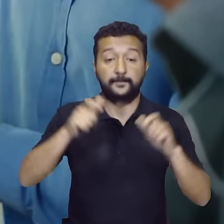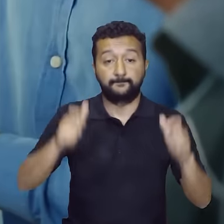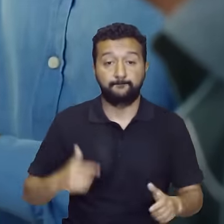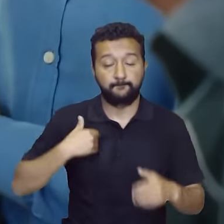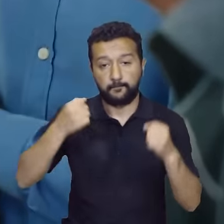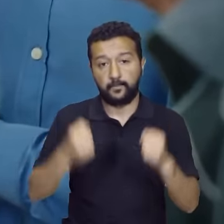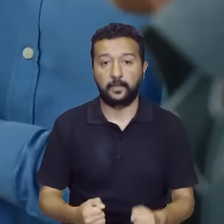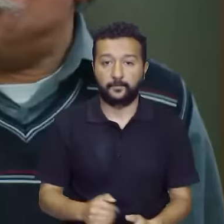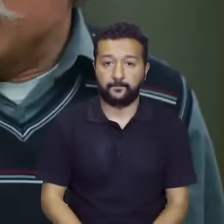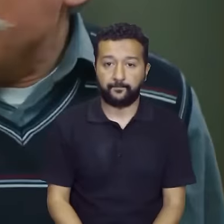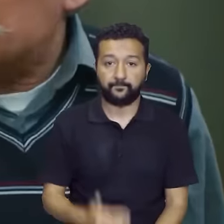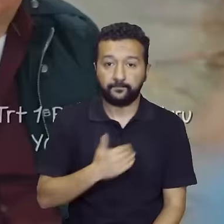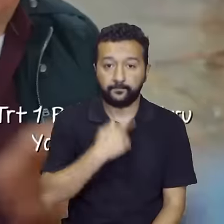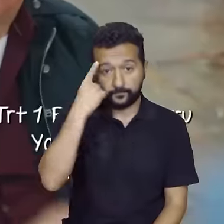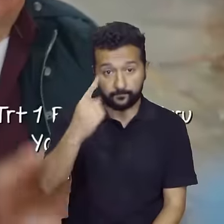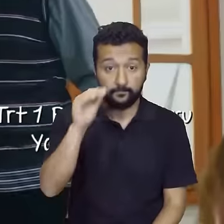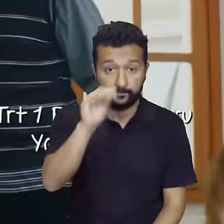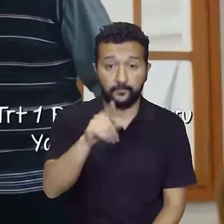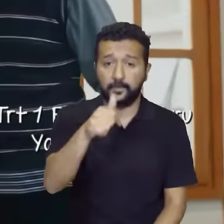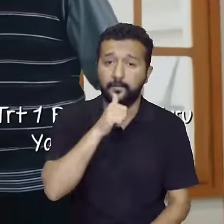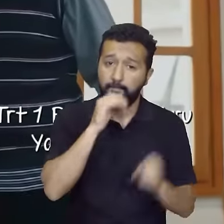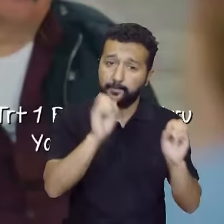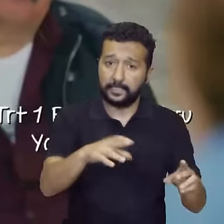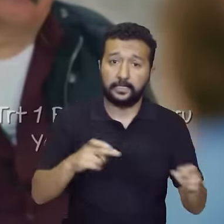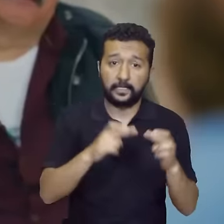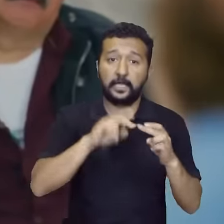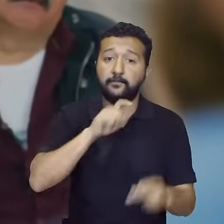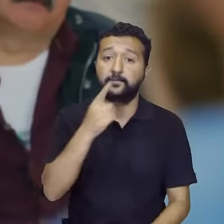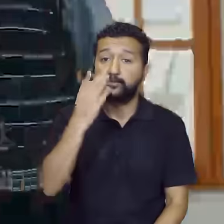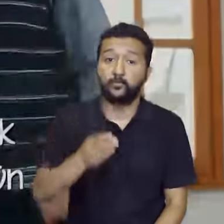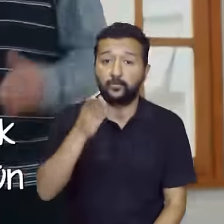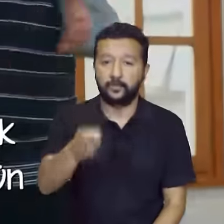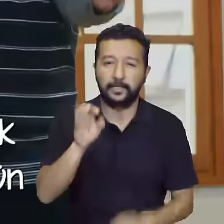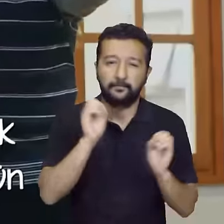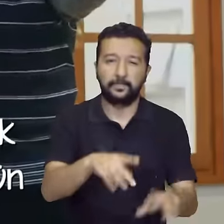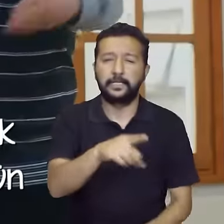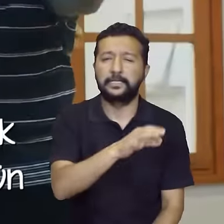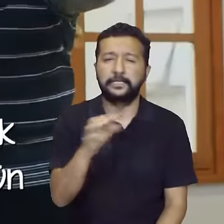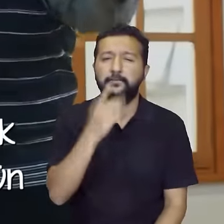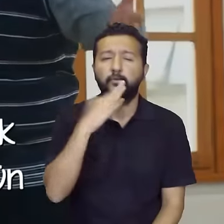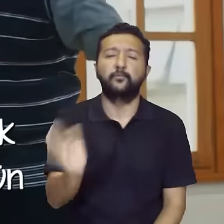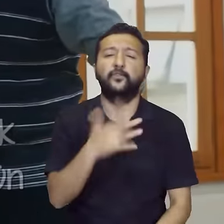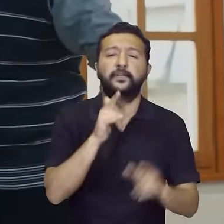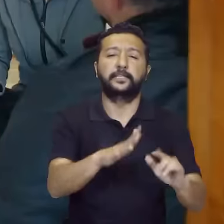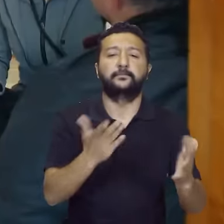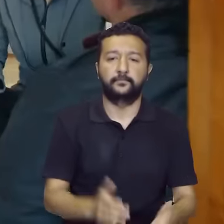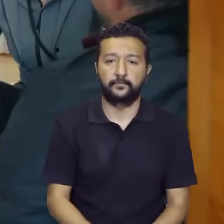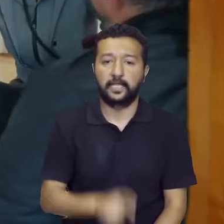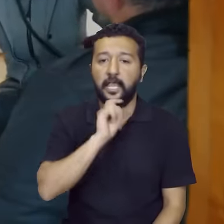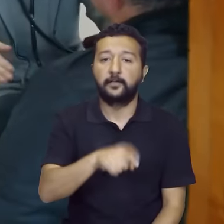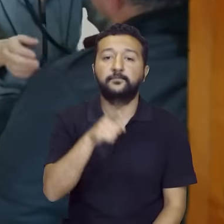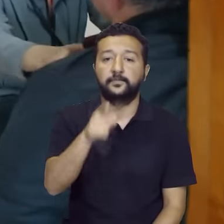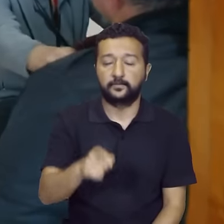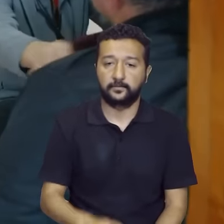ben burada kalıyorum. Bana bak. Ya baba bırak şimdi kavgayı, amcama bir şey oldu. Ya ona hiçbir şey olmaz, boş ver Allah'ını seversen.